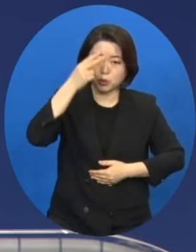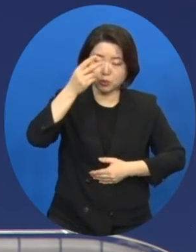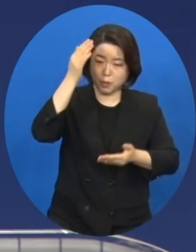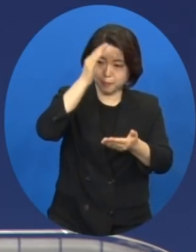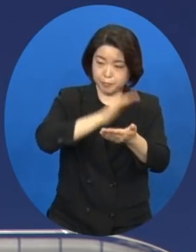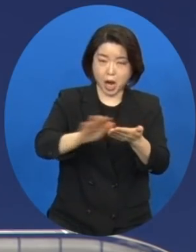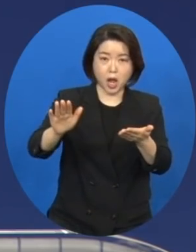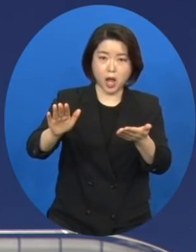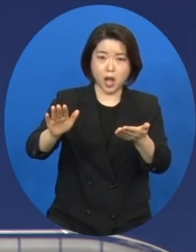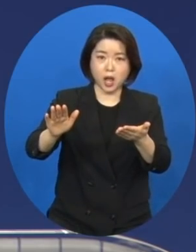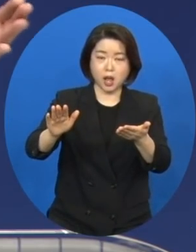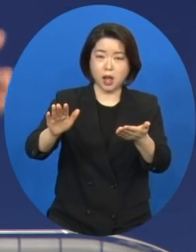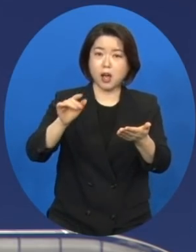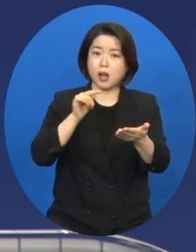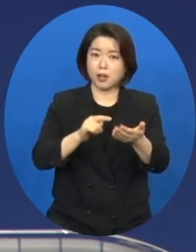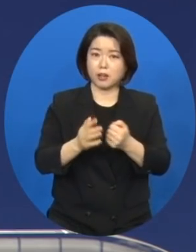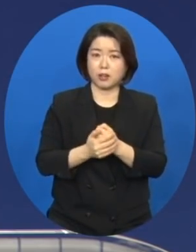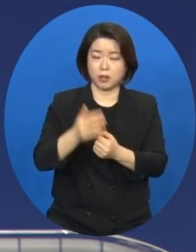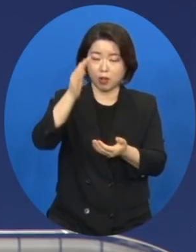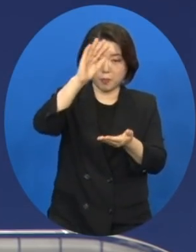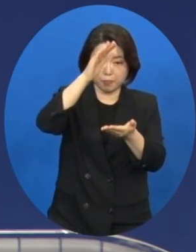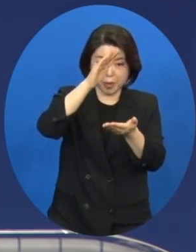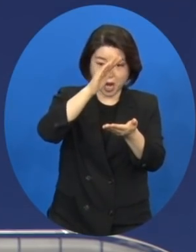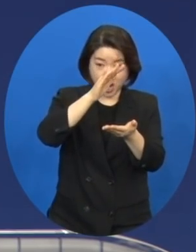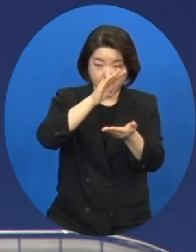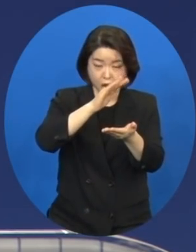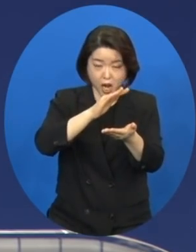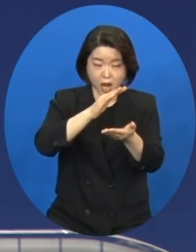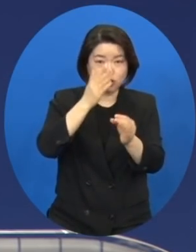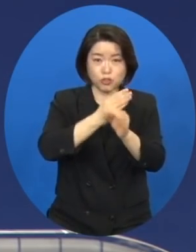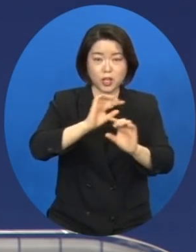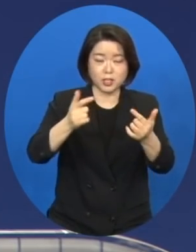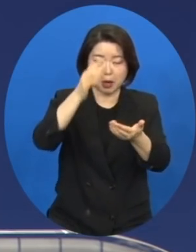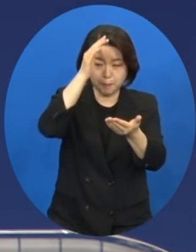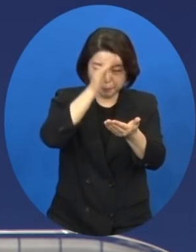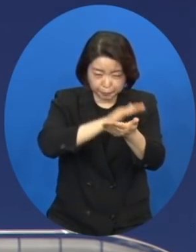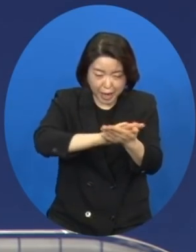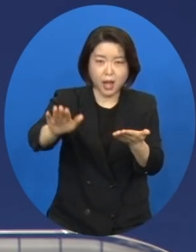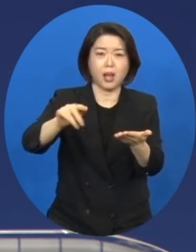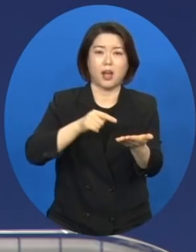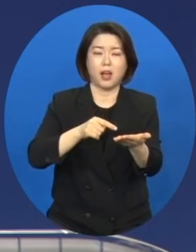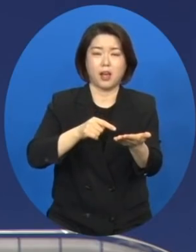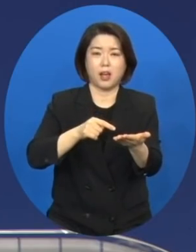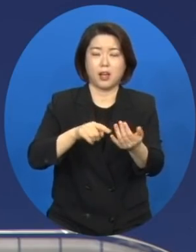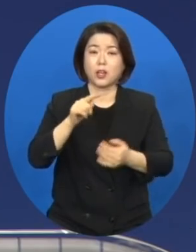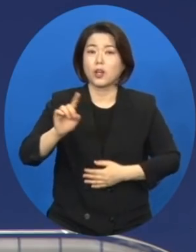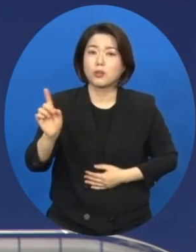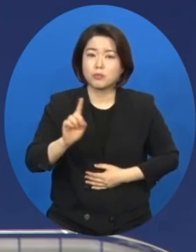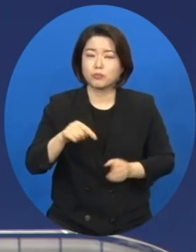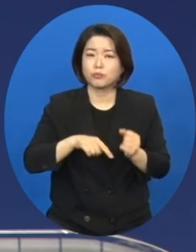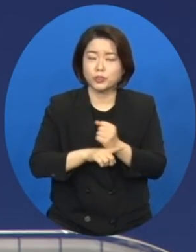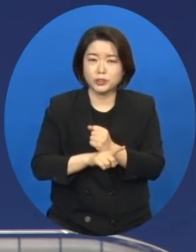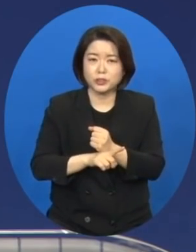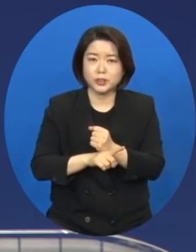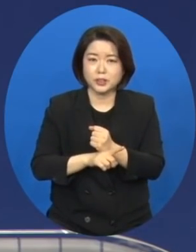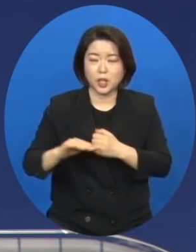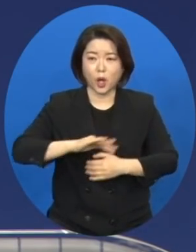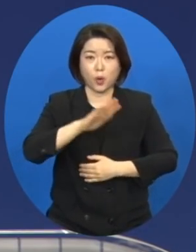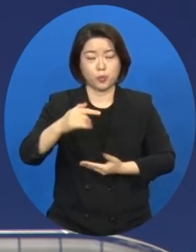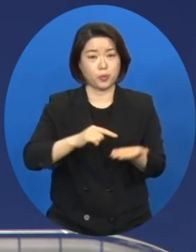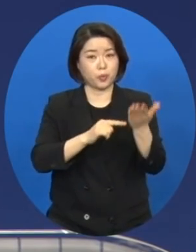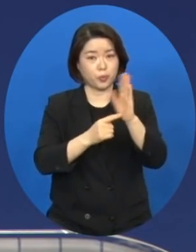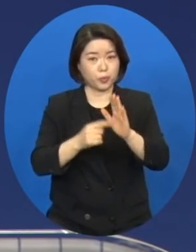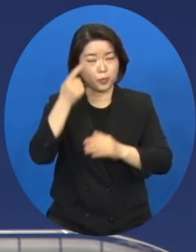떨어졌다, 떨어져 가고 있는 것이 아니라 아예 바닥이 났습니다. 이것은 무슨 의미를 우리에게